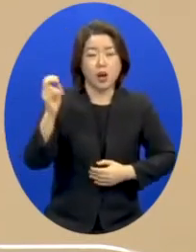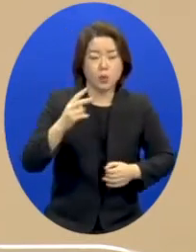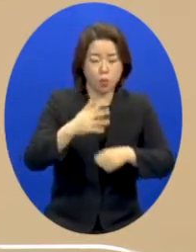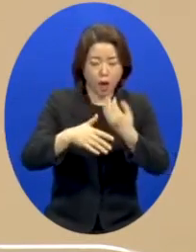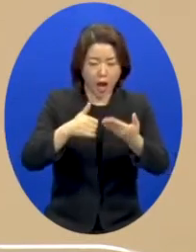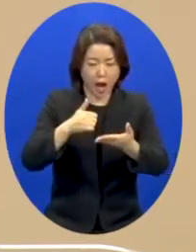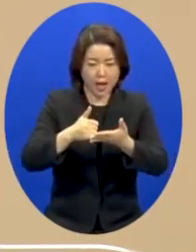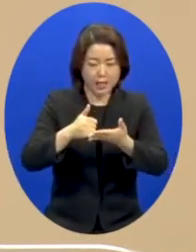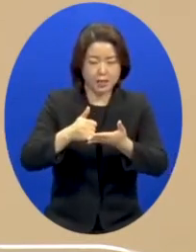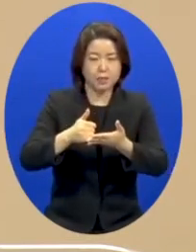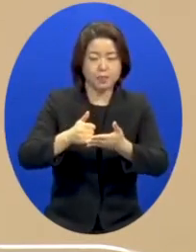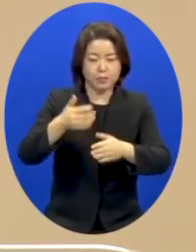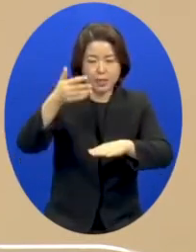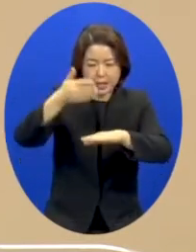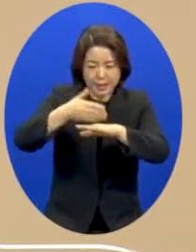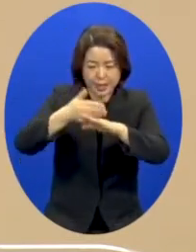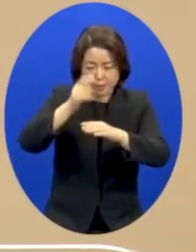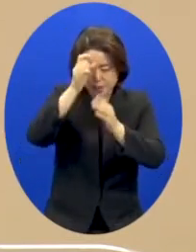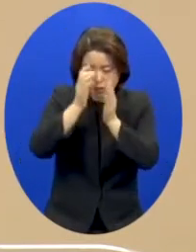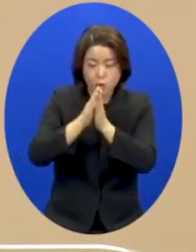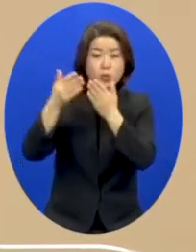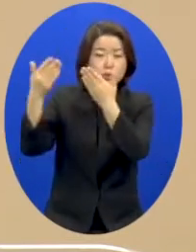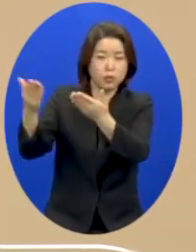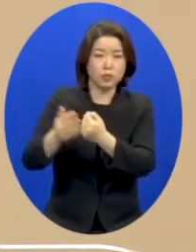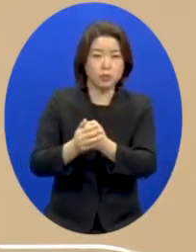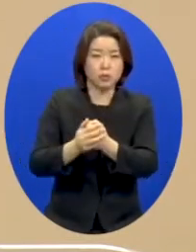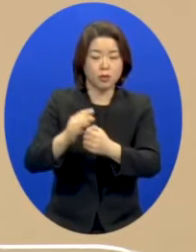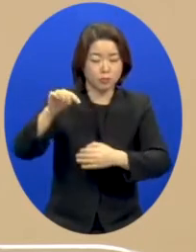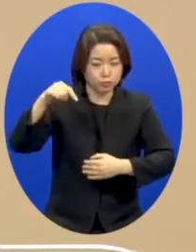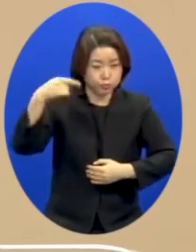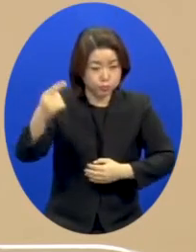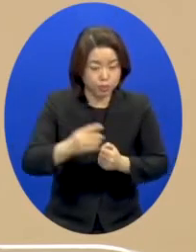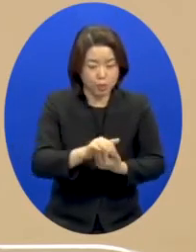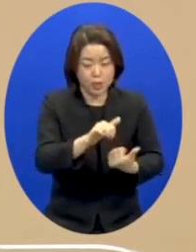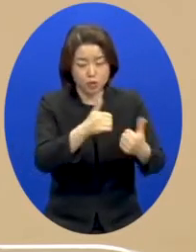감사 기도를 드리셨어요. 그리고 죽은 나사로가 살아나왔죠.